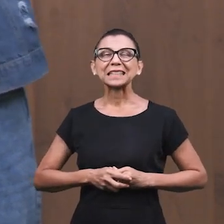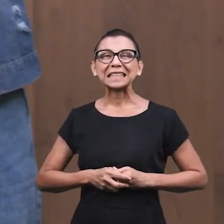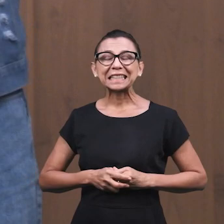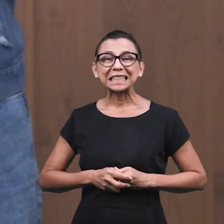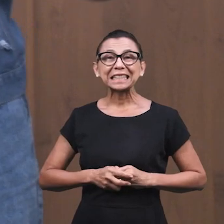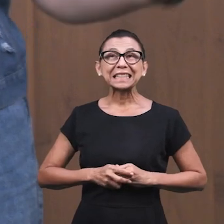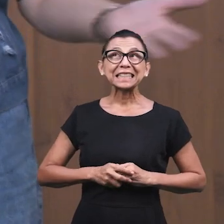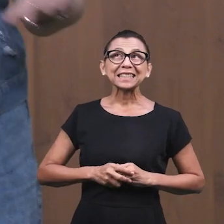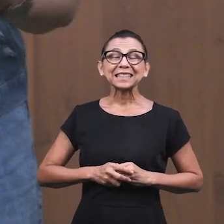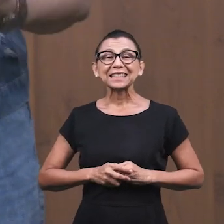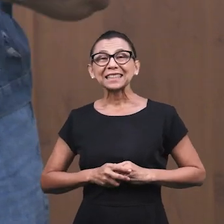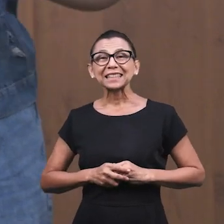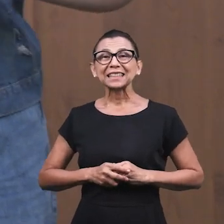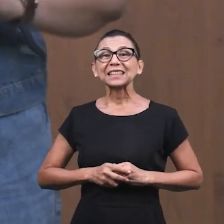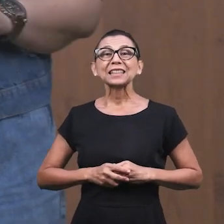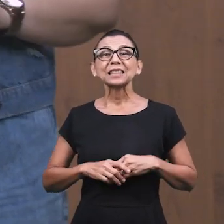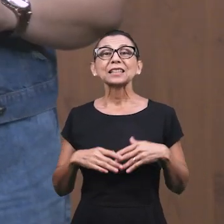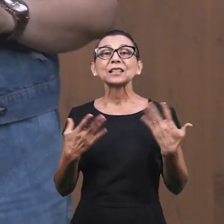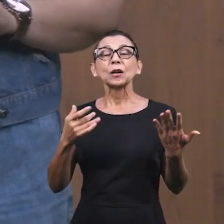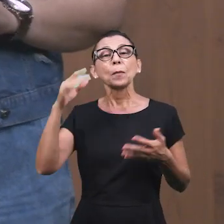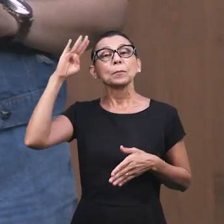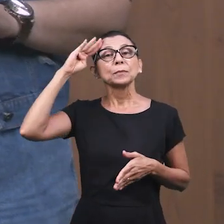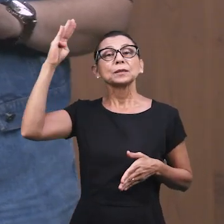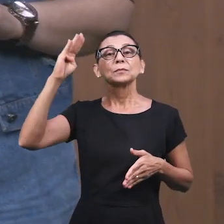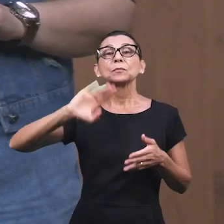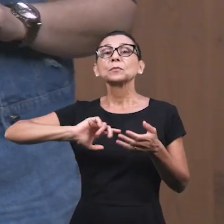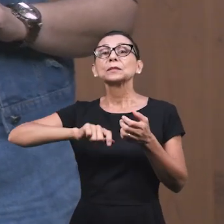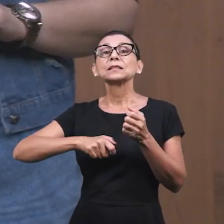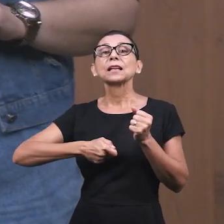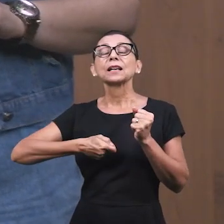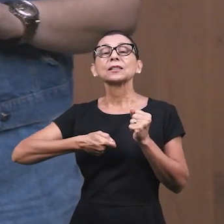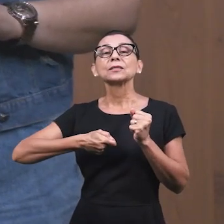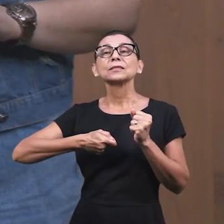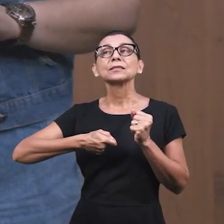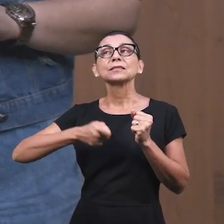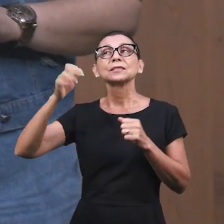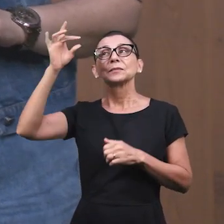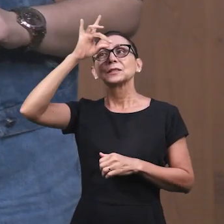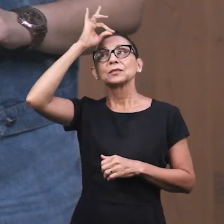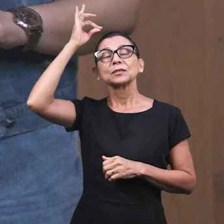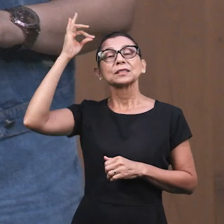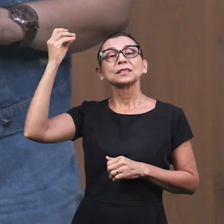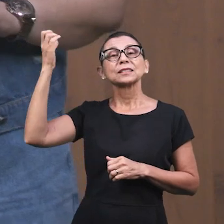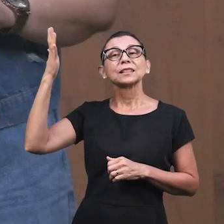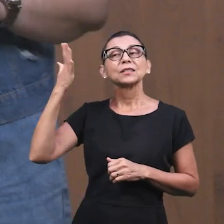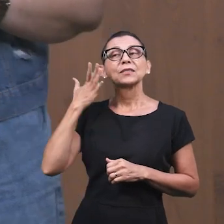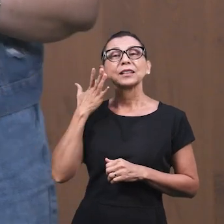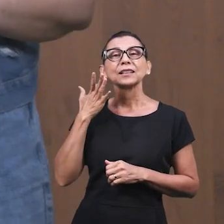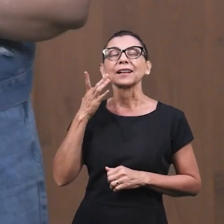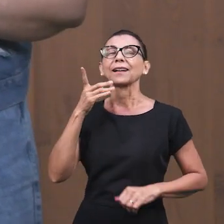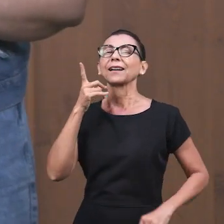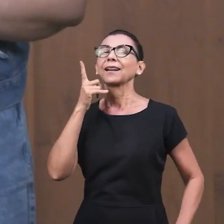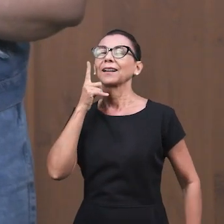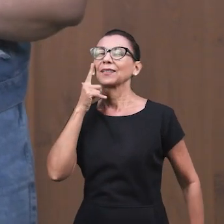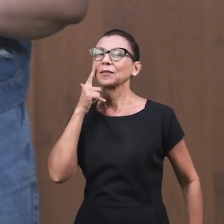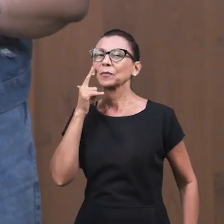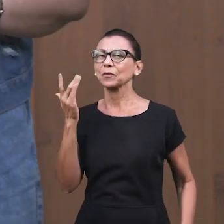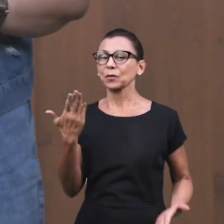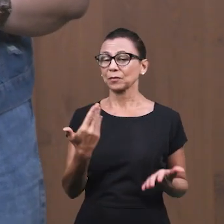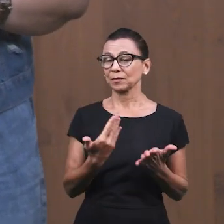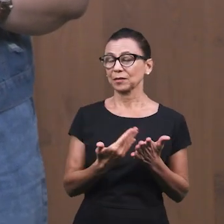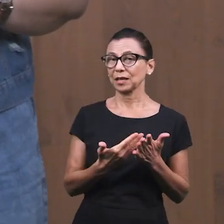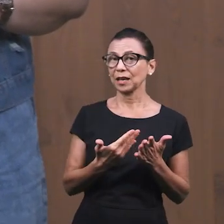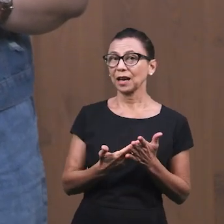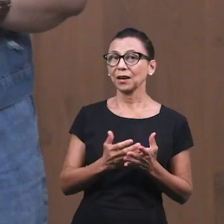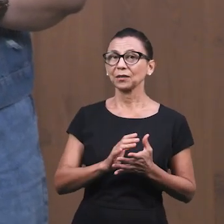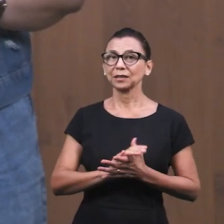Et quel est le plus grand mystère que le Saint-Esprit nous révèle? Oui, c'est ce que nous allons voir dans